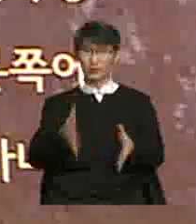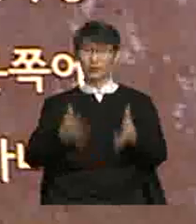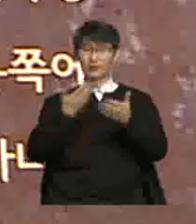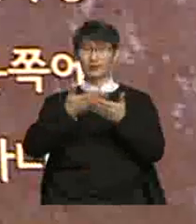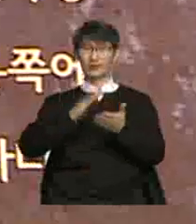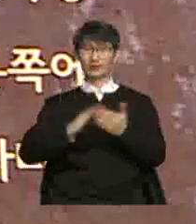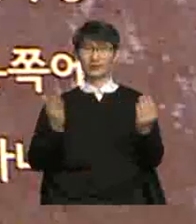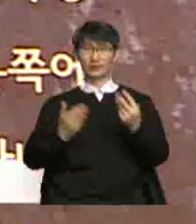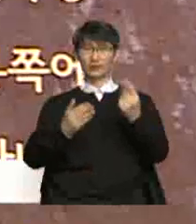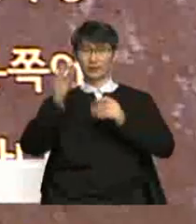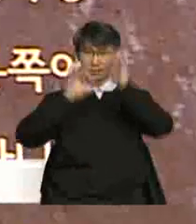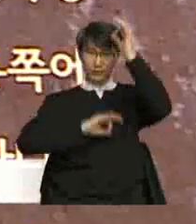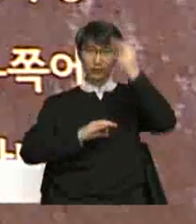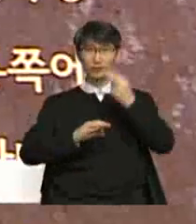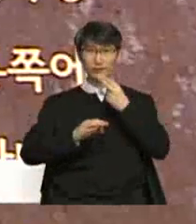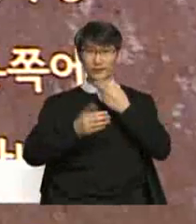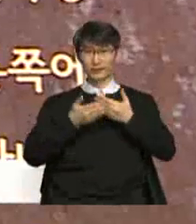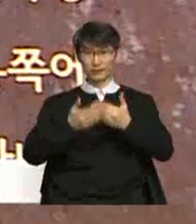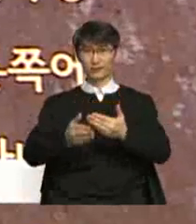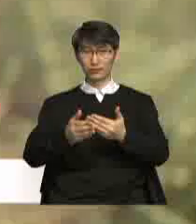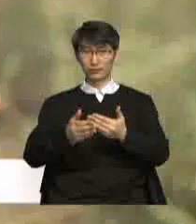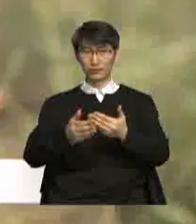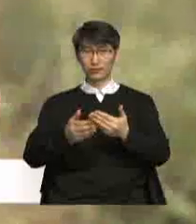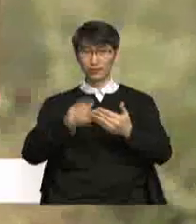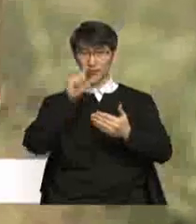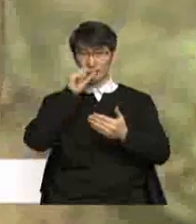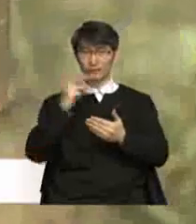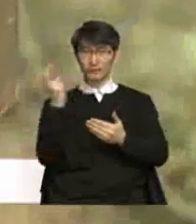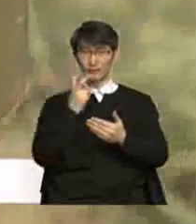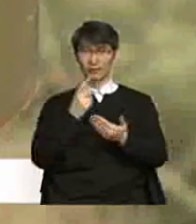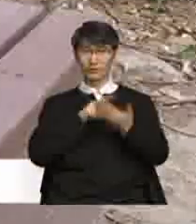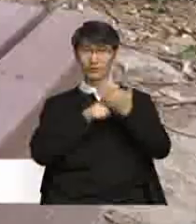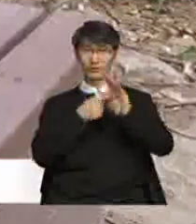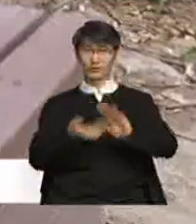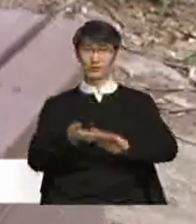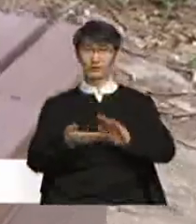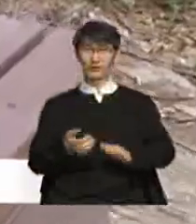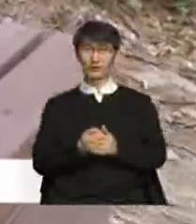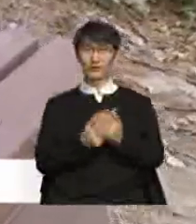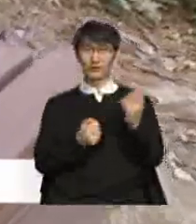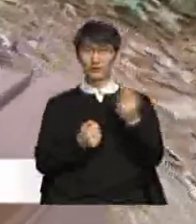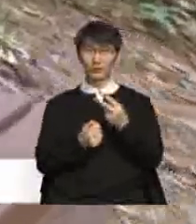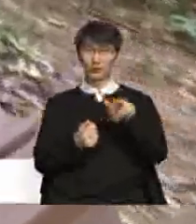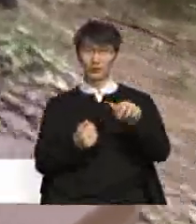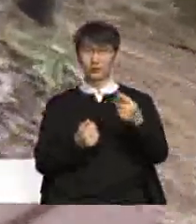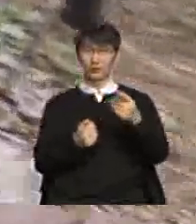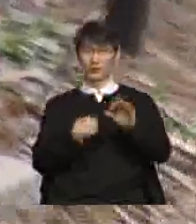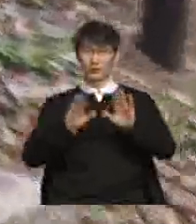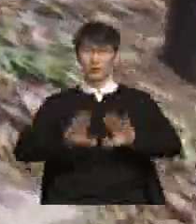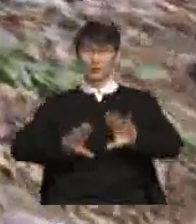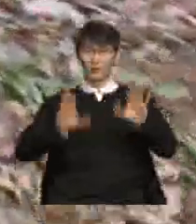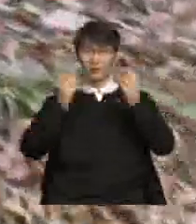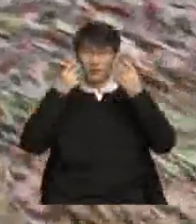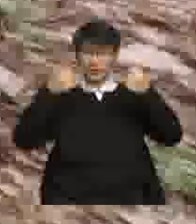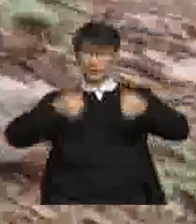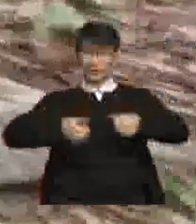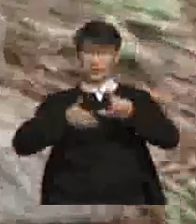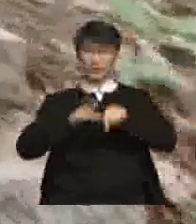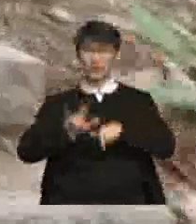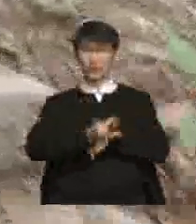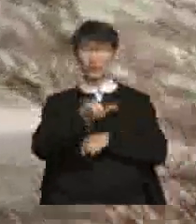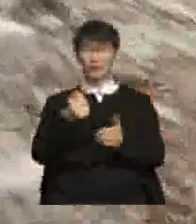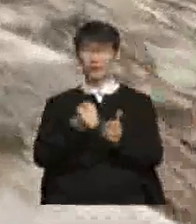도시재생 사업도 차질 없이 진행되도록 세심하게 살피겠다고 밝혔습니다. 한편 중랑구 올해 신년 인사회는